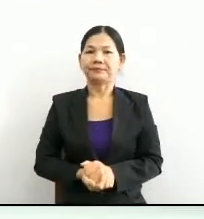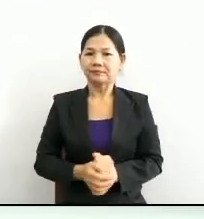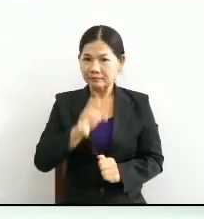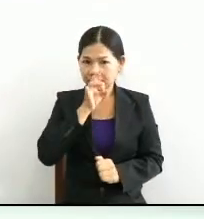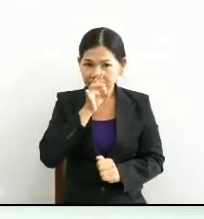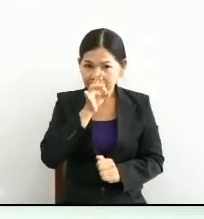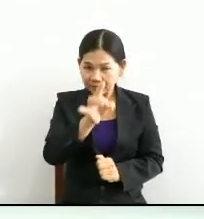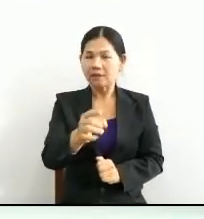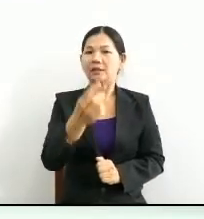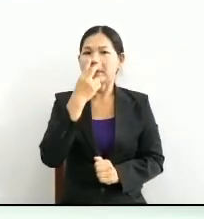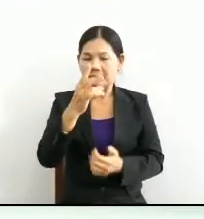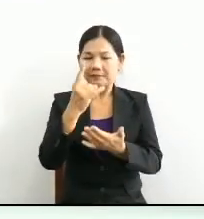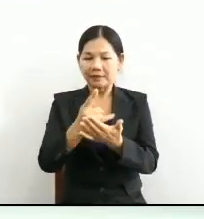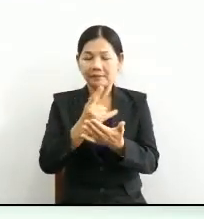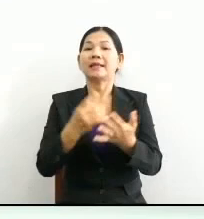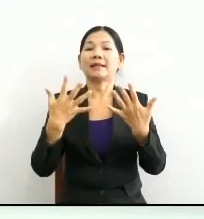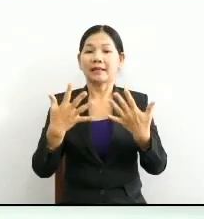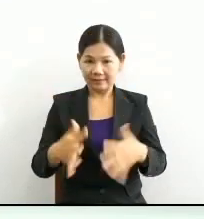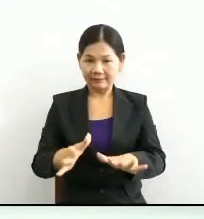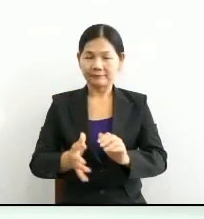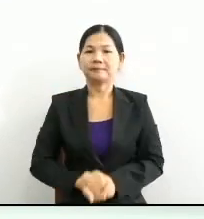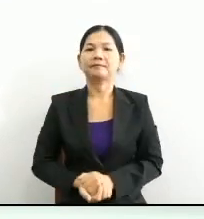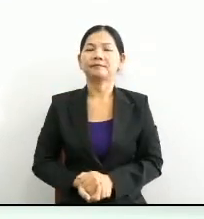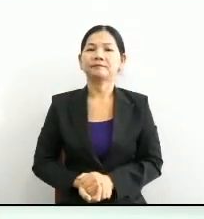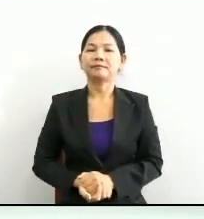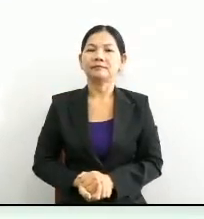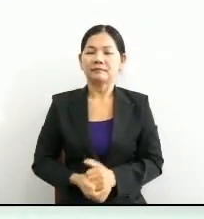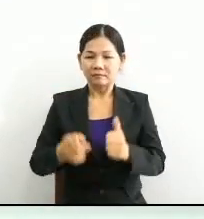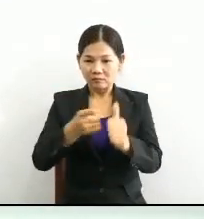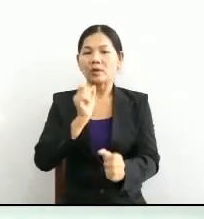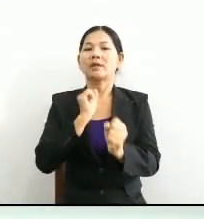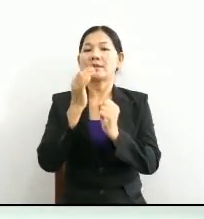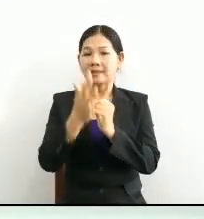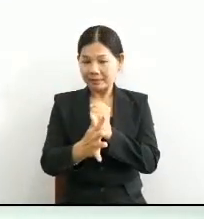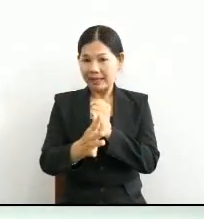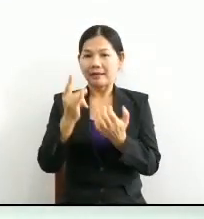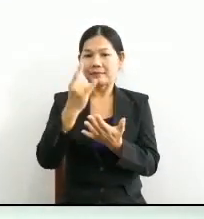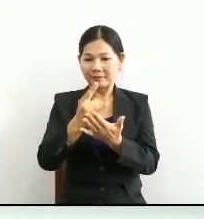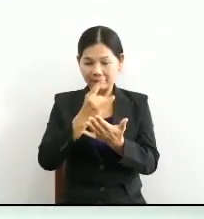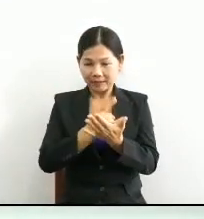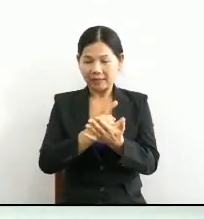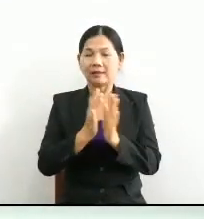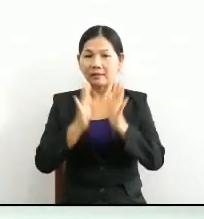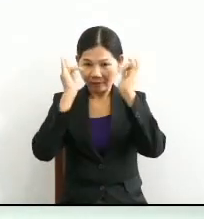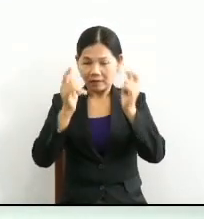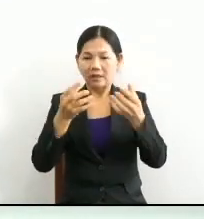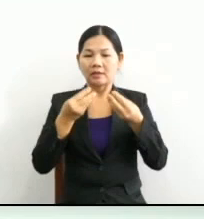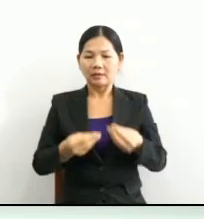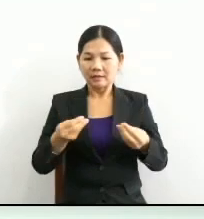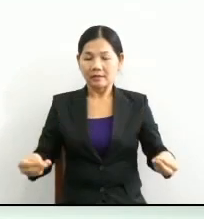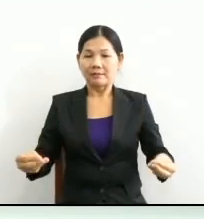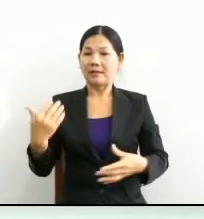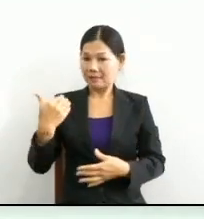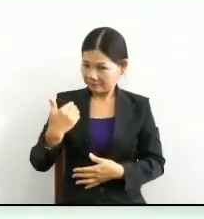chị bàn mơ mê riêng tục mô này. Chà, nhìn chàng là lời môn nâng dương chập đàm riêng. Nè cử xong bằng chị con nơi xong phải đại con trở